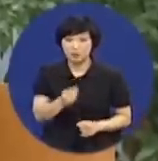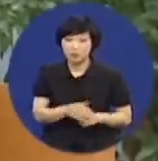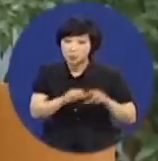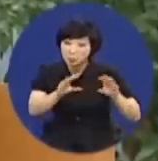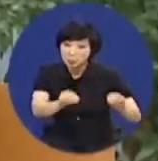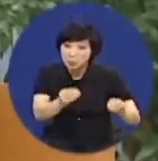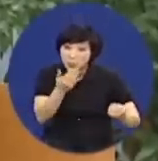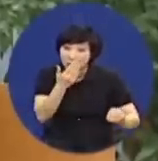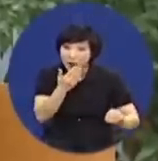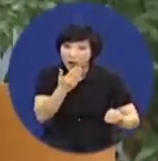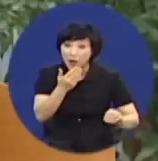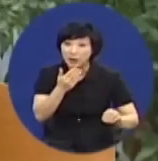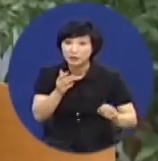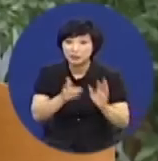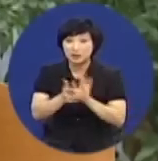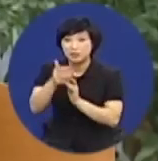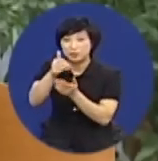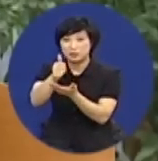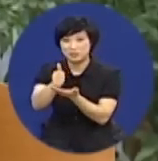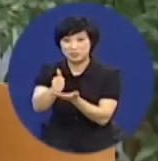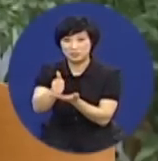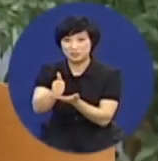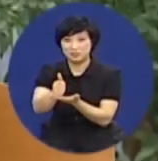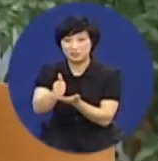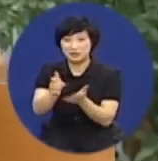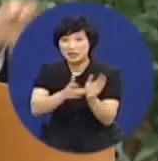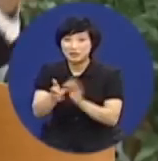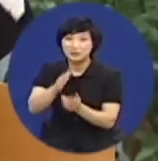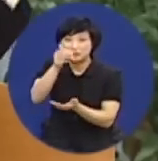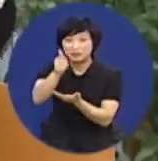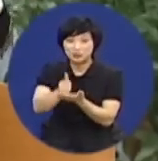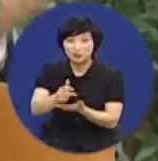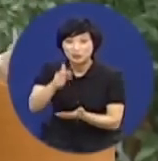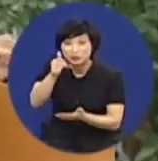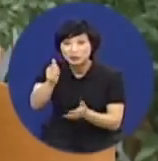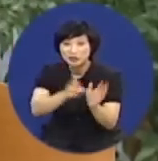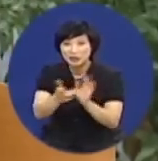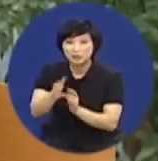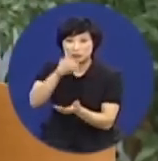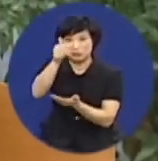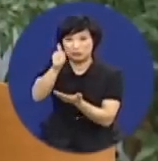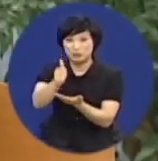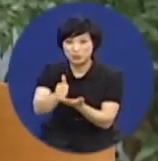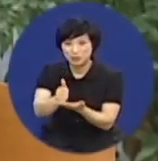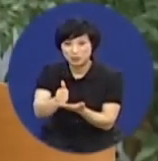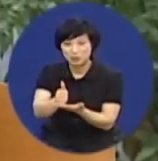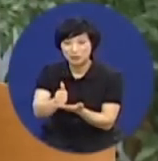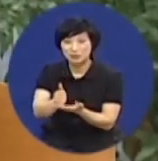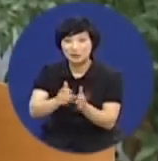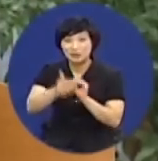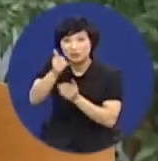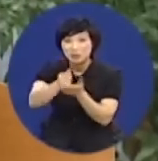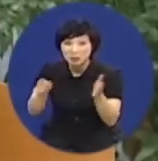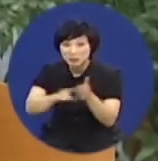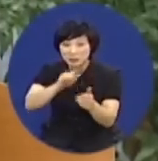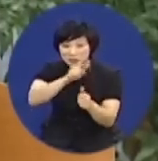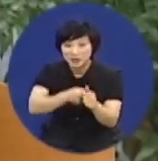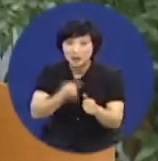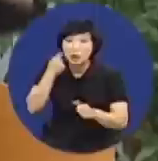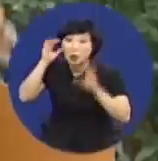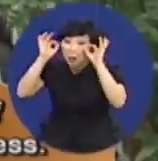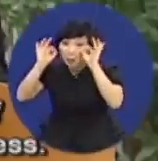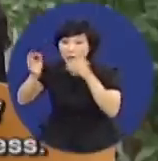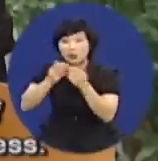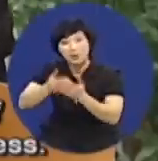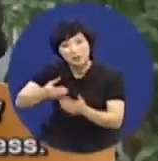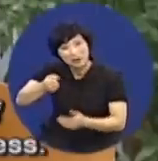発に停止させてくださるイエス・キリスト、主イエス・キリスト、その方を信じ